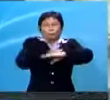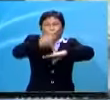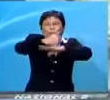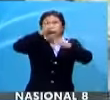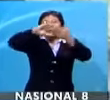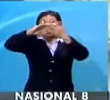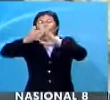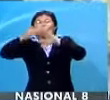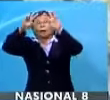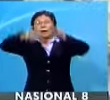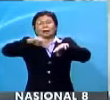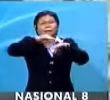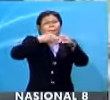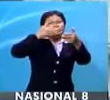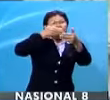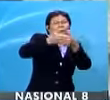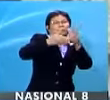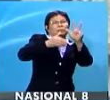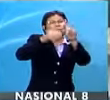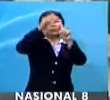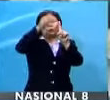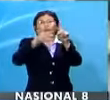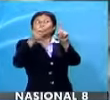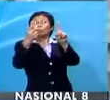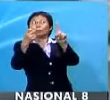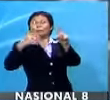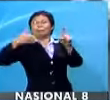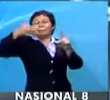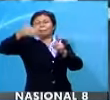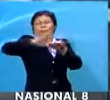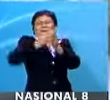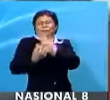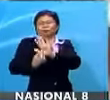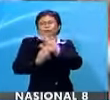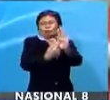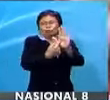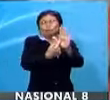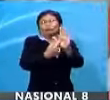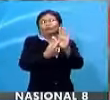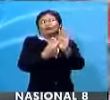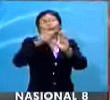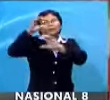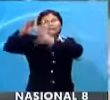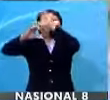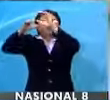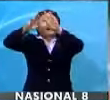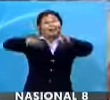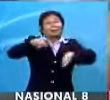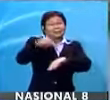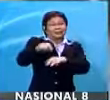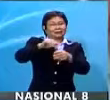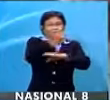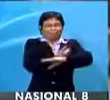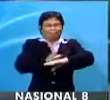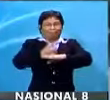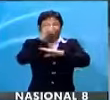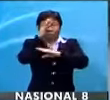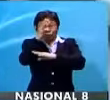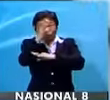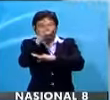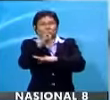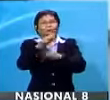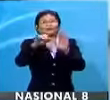menjelang 31 disember depan ia sekaligus menjadi penanda Aras kepada cita-cita ASEAN untuk mencipta entiti